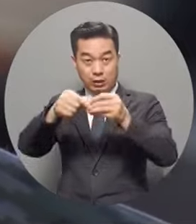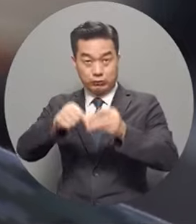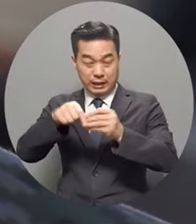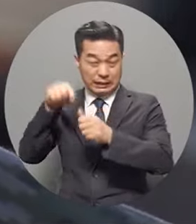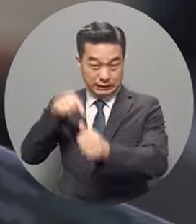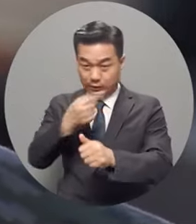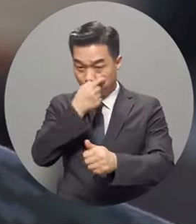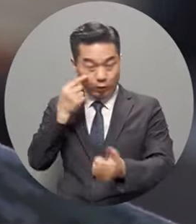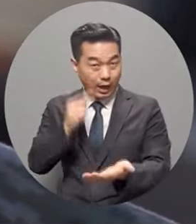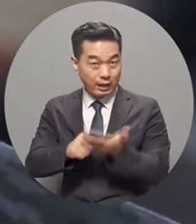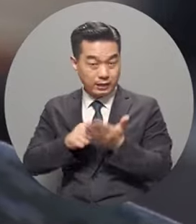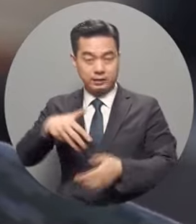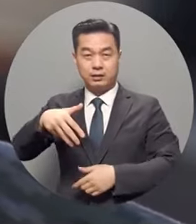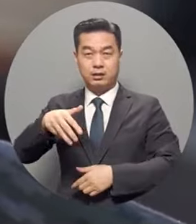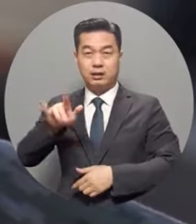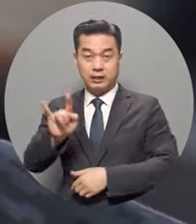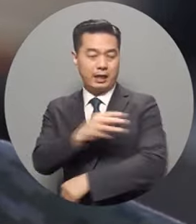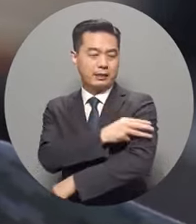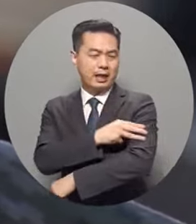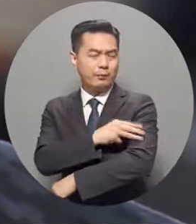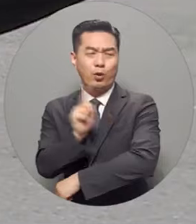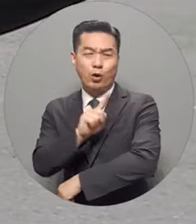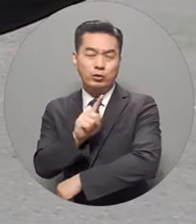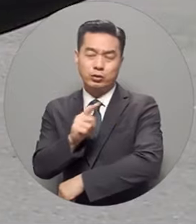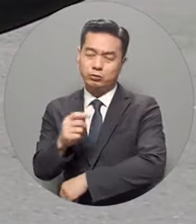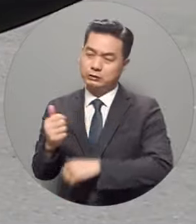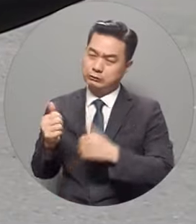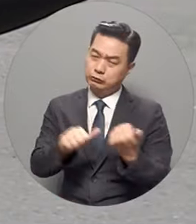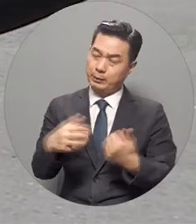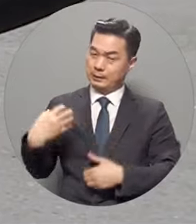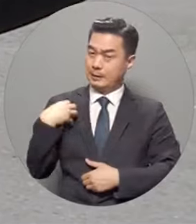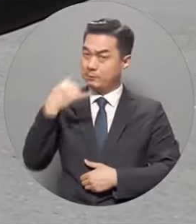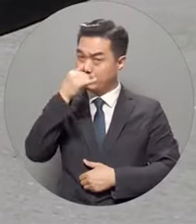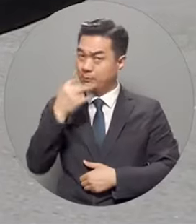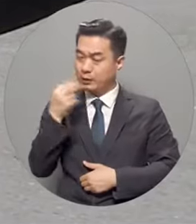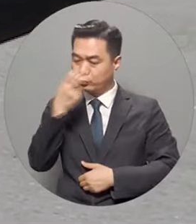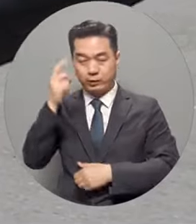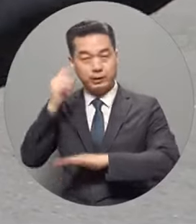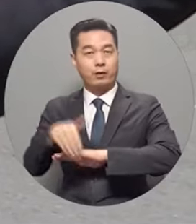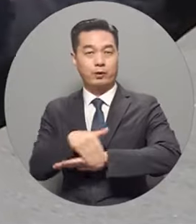최상병의 죽음에 어떤 책임이 있는지 조사할 예정입니다. MBC 뉴스 조희영입니다.